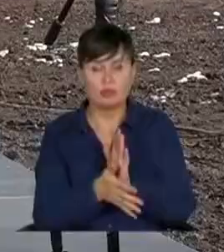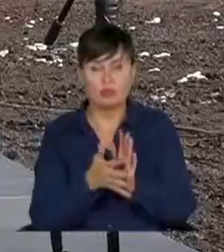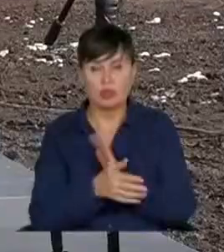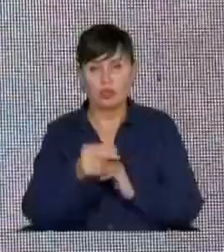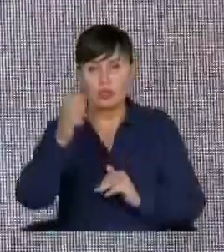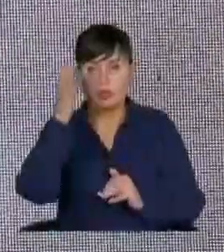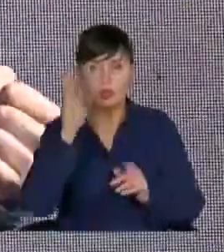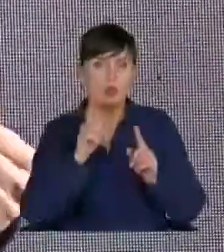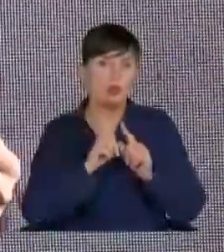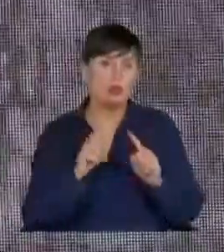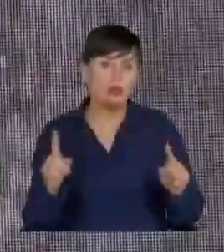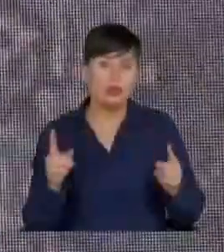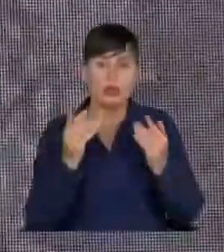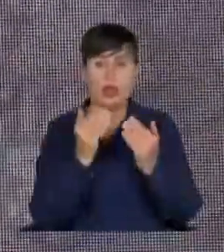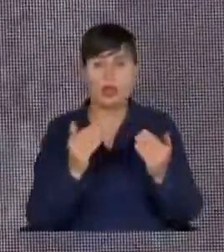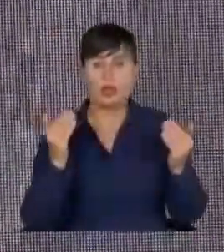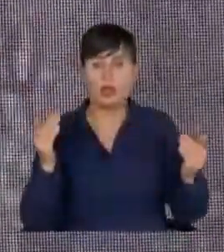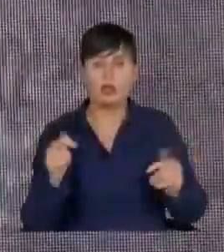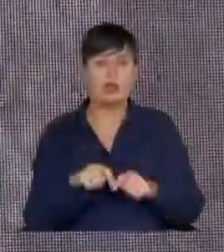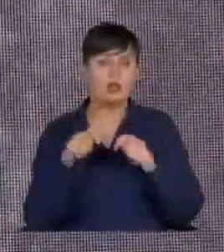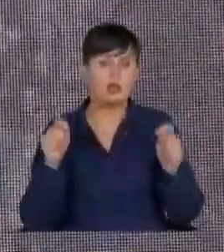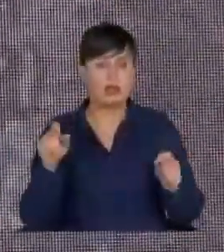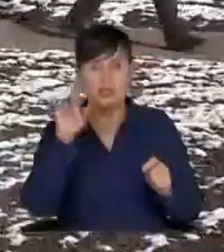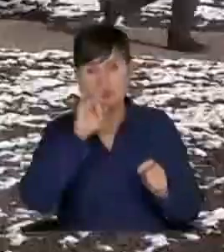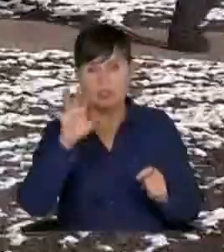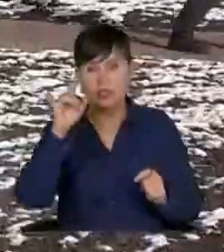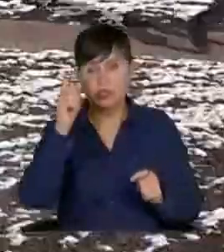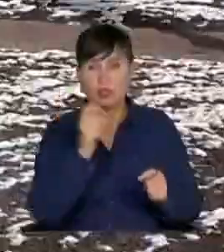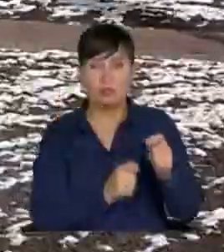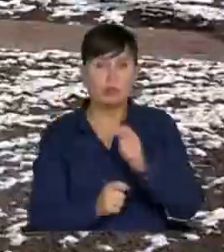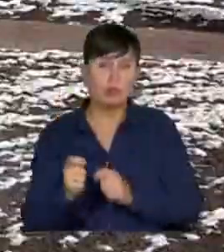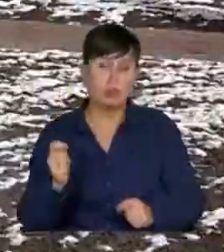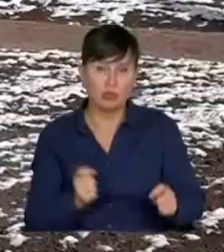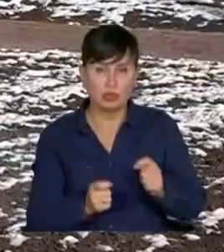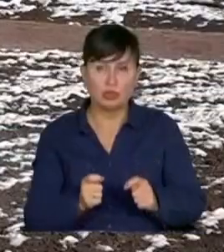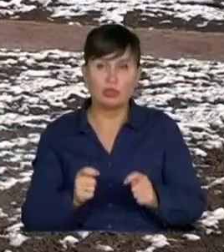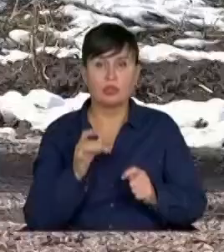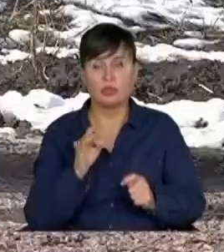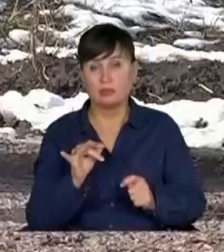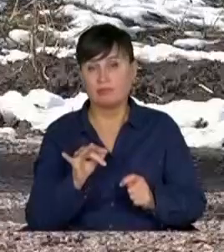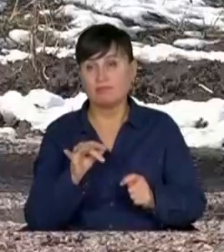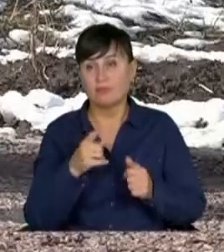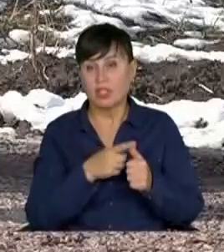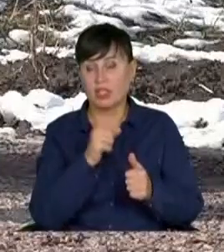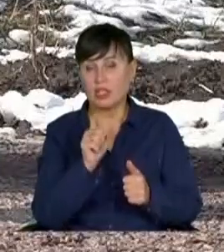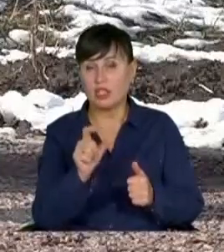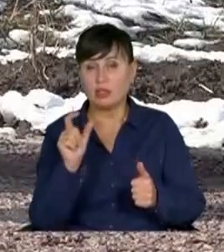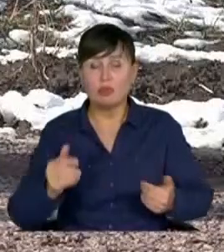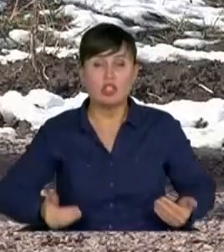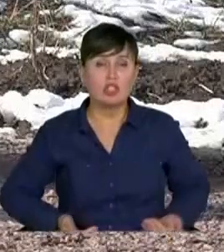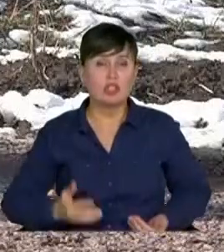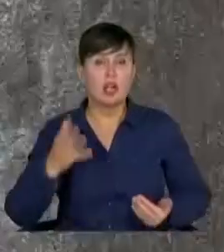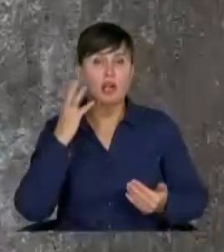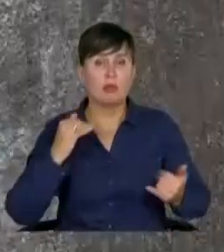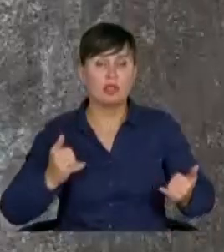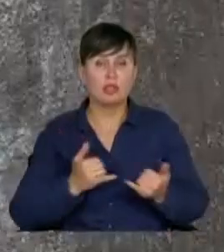учеными. Уникальную галерею арт-объектов создали известный художник-петроглифист Санжар Жубанов и скульптор Саид Айнеков. Жители Алматы и гости